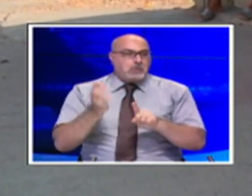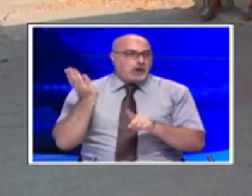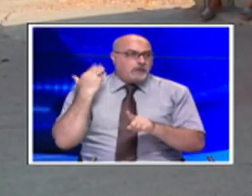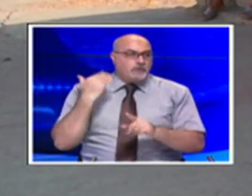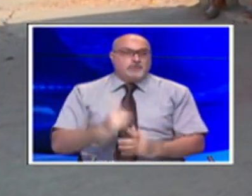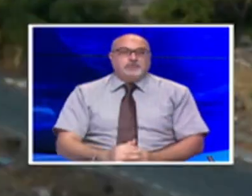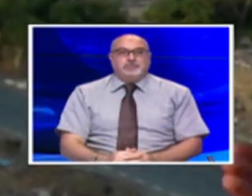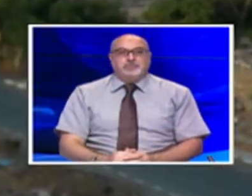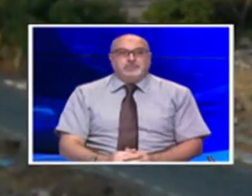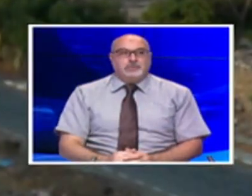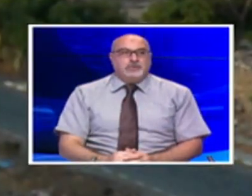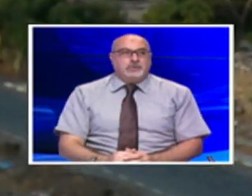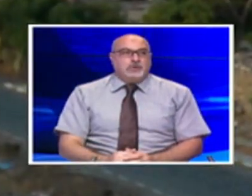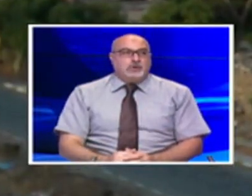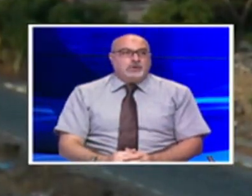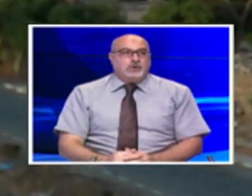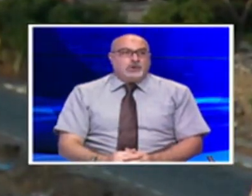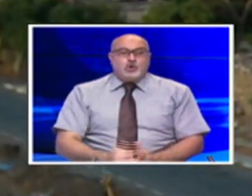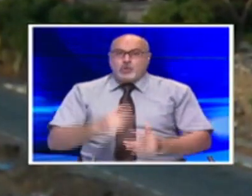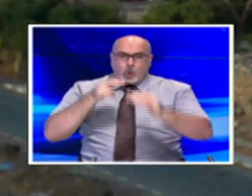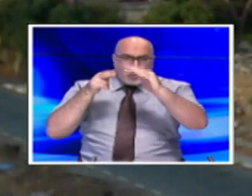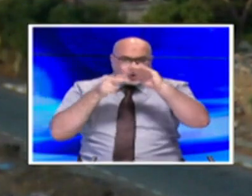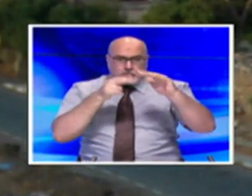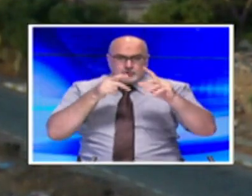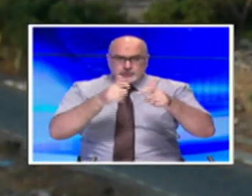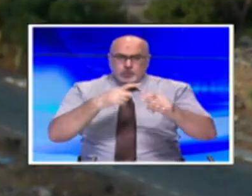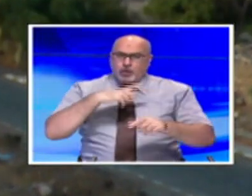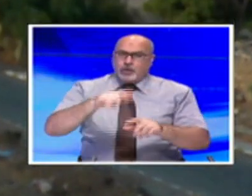في هذه السيموا كاع اللي فاتت على الروبورتاج تاع القديم ما زادوناش حاجه،